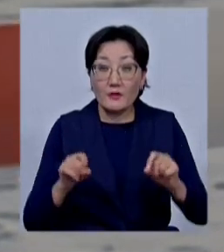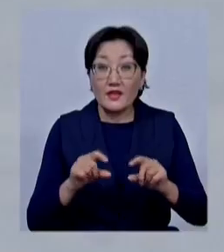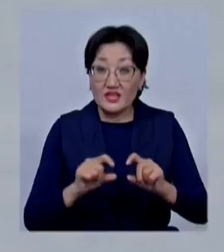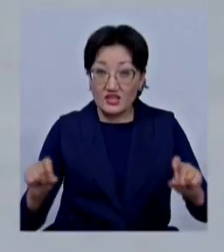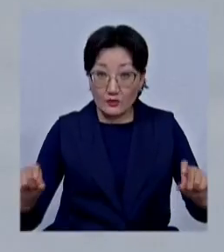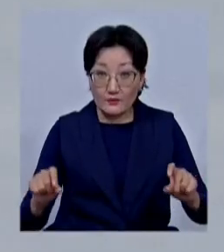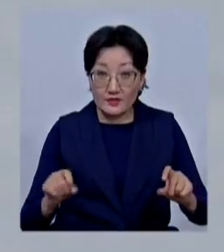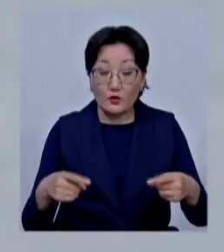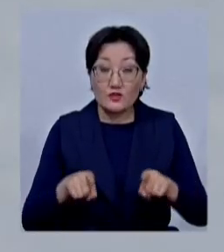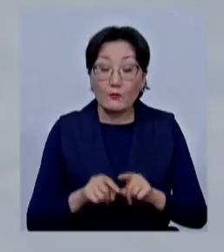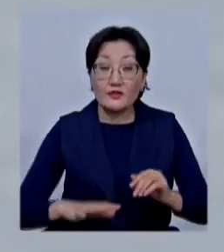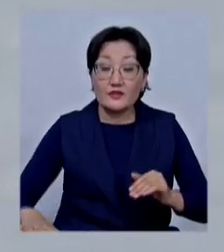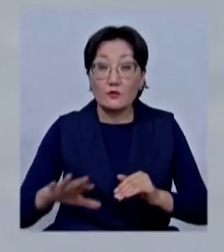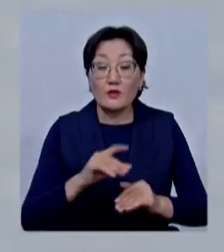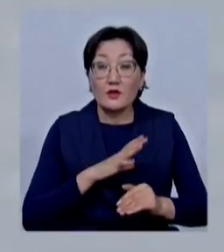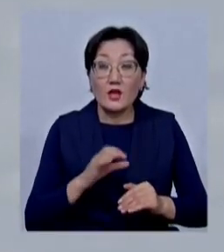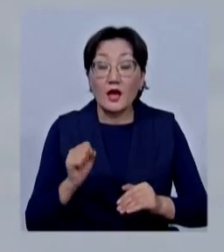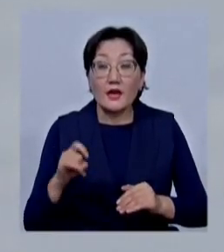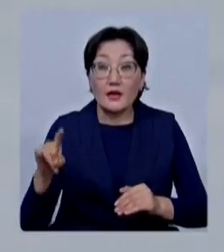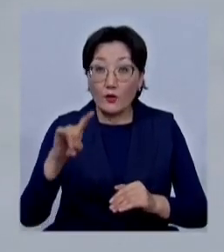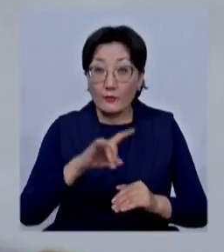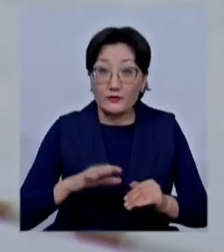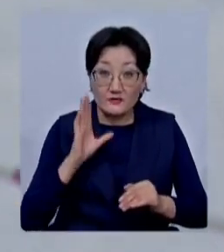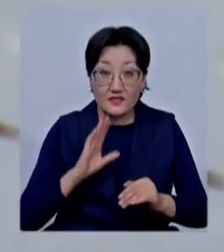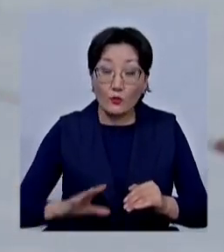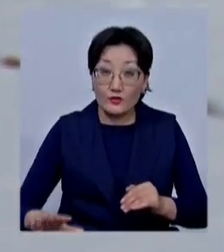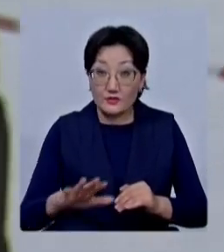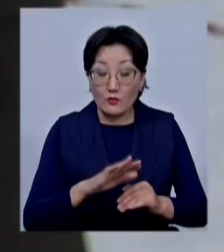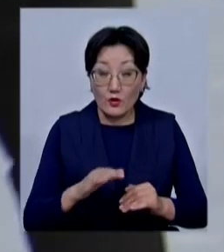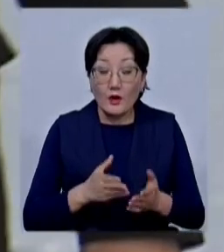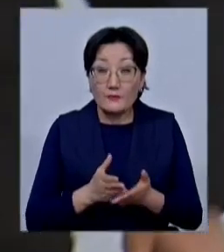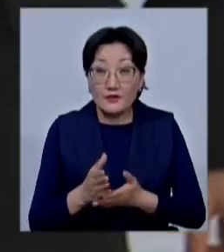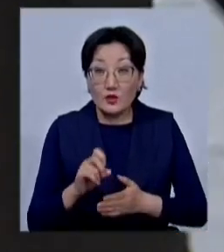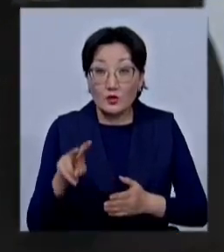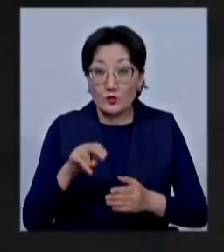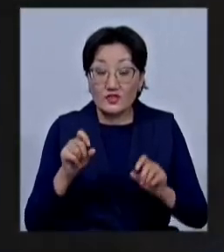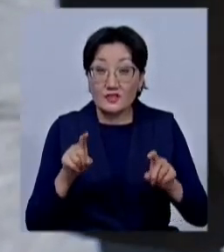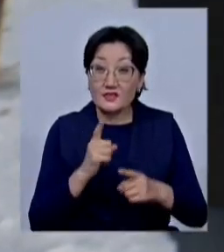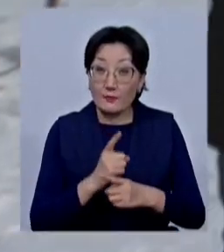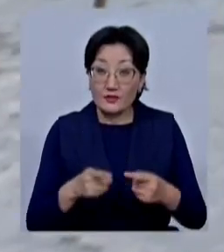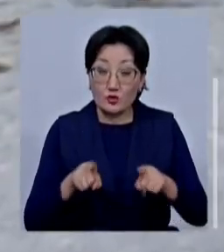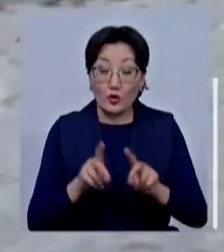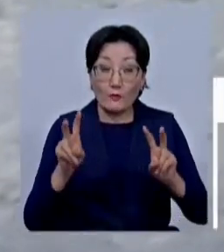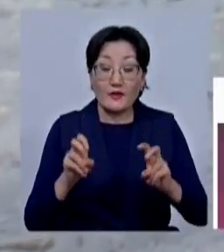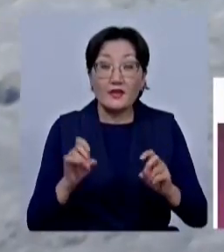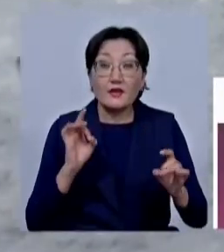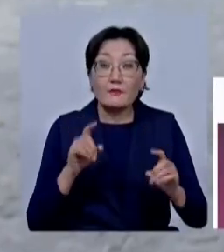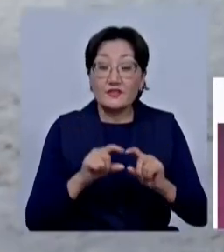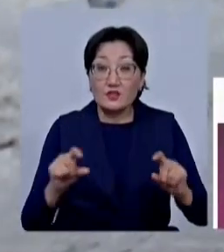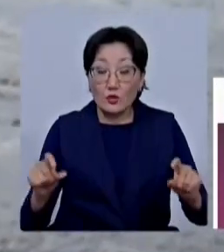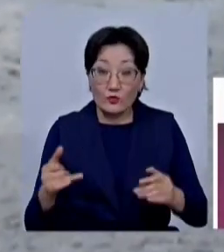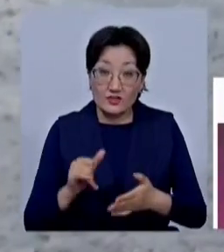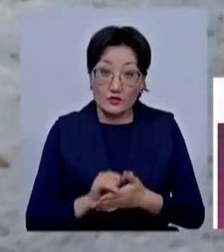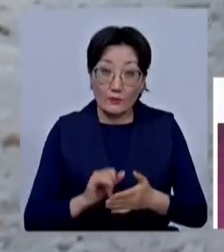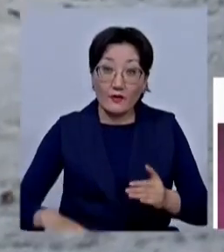лентами. Одним из таких участков стало Аэропортовское озеро. Проход по льду запрещен. Такие таблички и сигнальные ленты